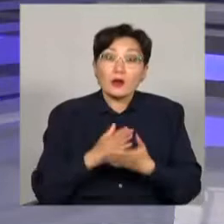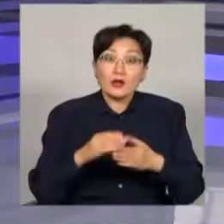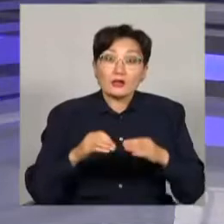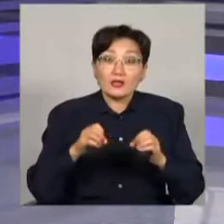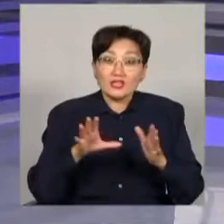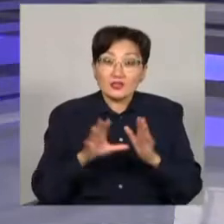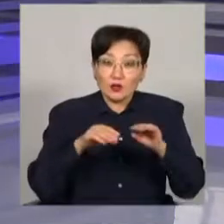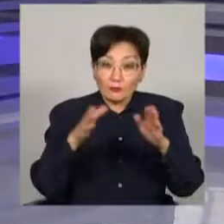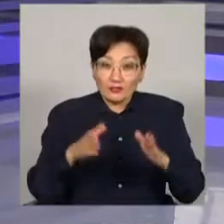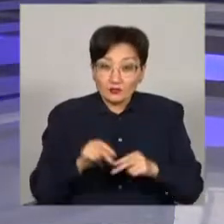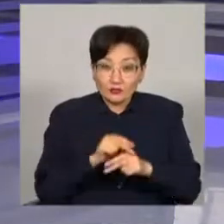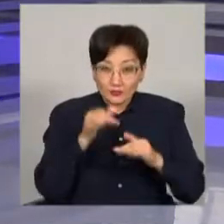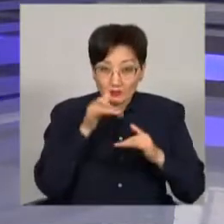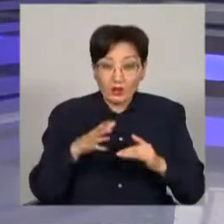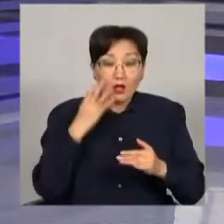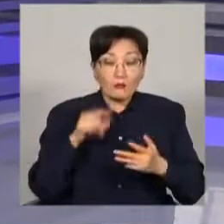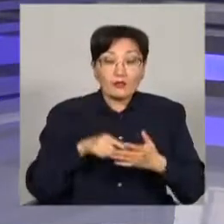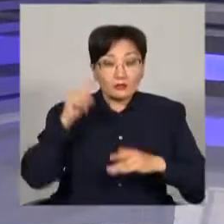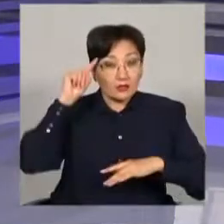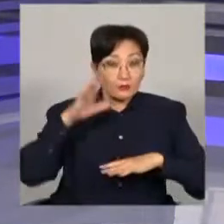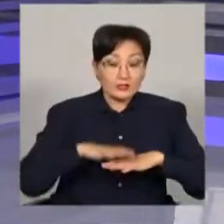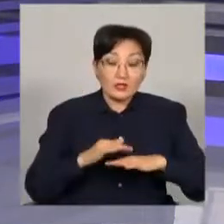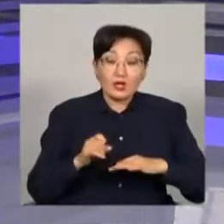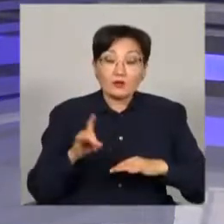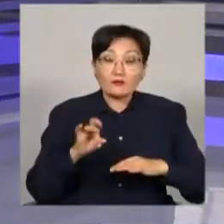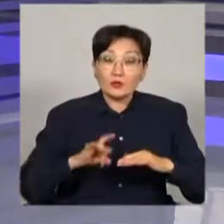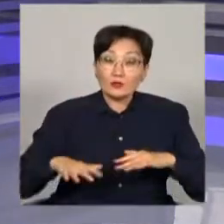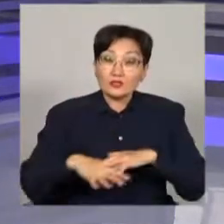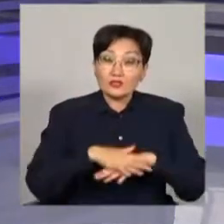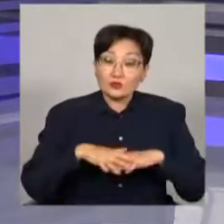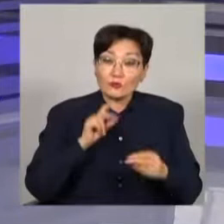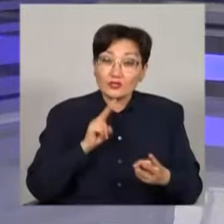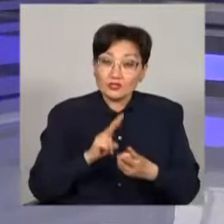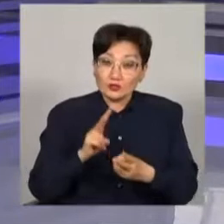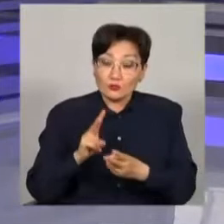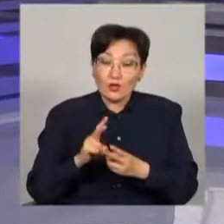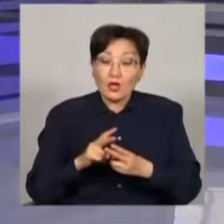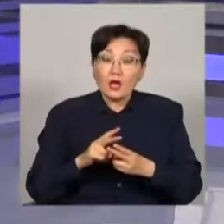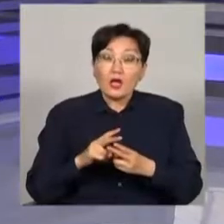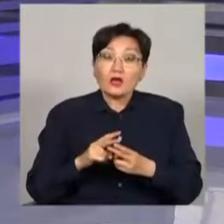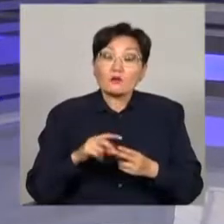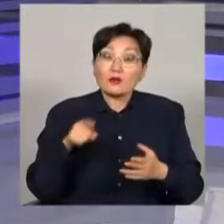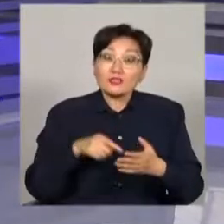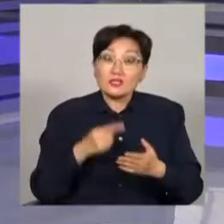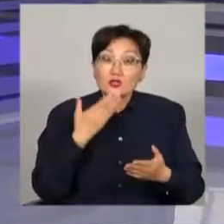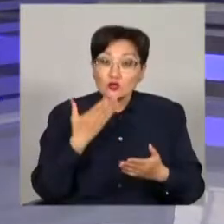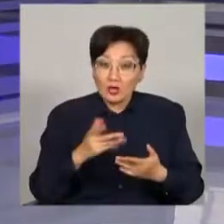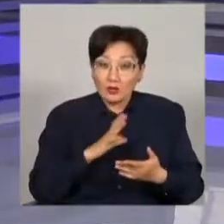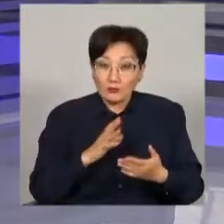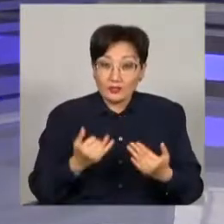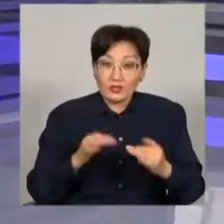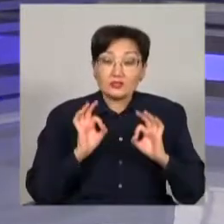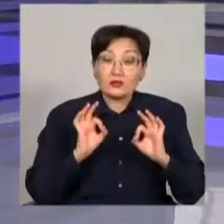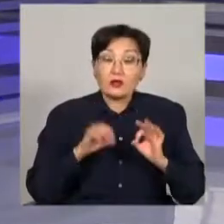дейді. Мәселе кеше Алматы әкімі Ерболат Досаевтың Әуезов ауданының тұрғындарымен кездесуінде көтерілген еді. Түйткіл бүгін оң